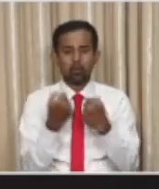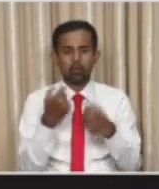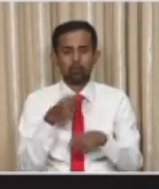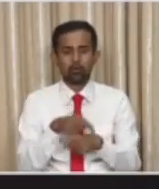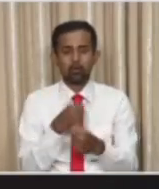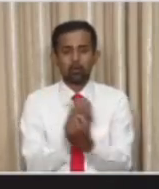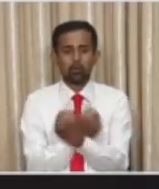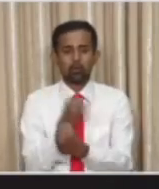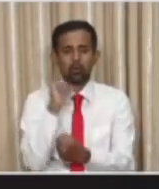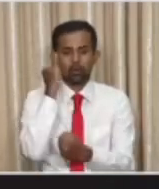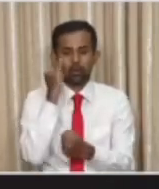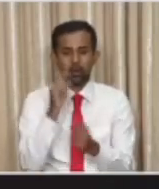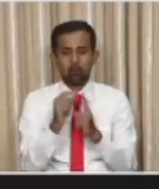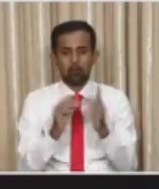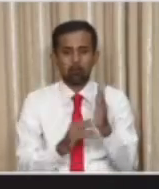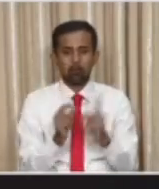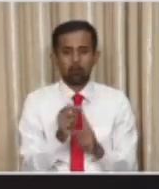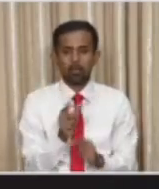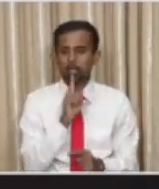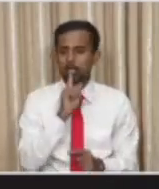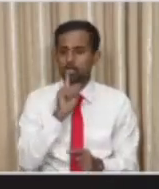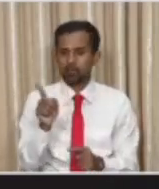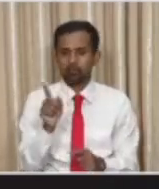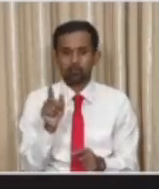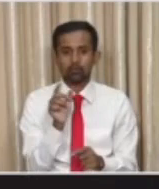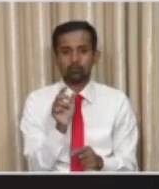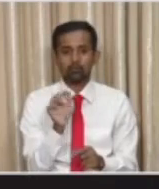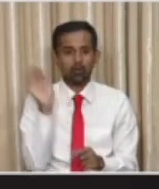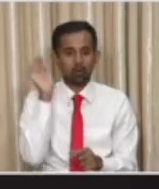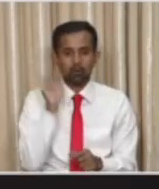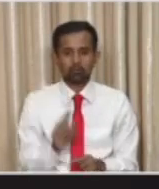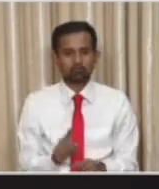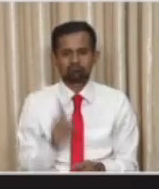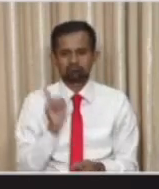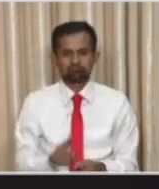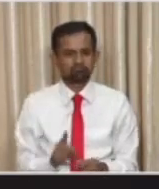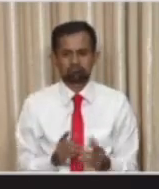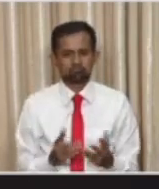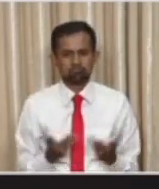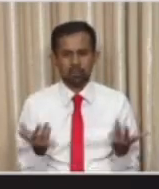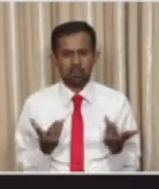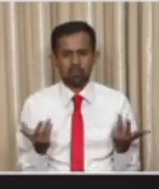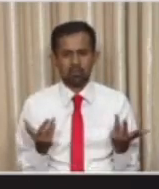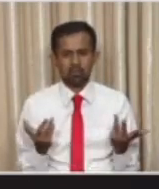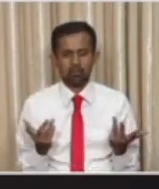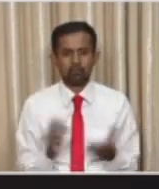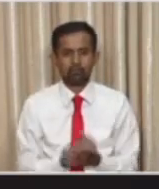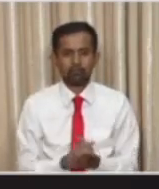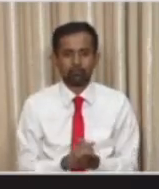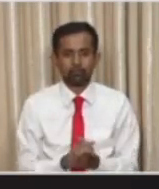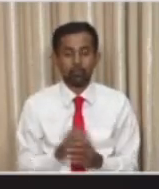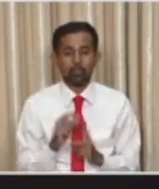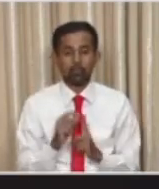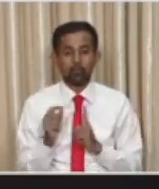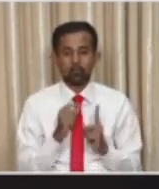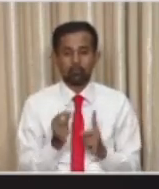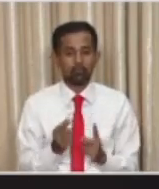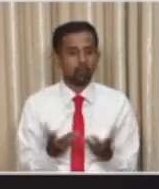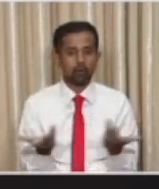පොලිස් නිලධාරියා මන්ත්‍රීවරයාට කතා කරපු විදිහ අපි දැක්කා. අපිට ඒක අනුමත කරන්න බෑ. ඒ නිසා දැන් මේ පාර්ලිමේන්තුවේ